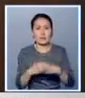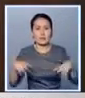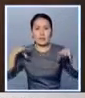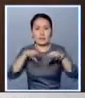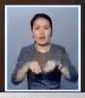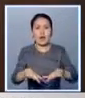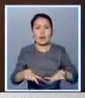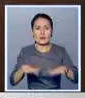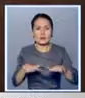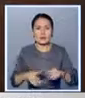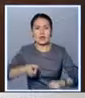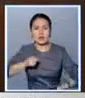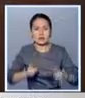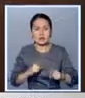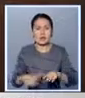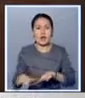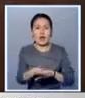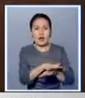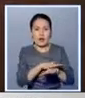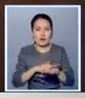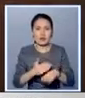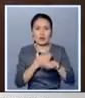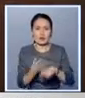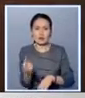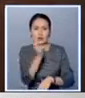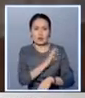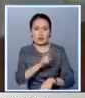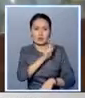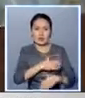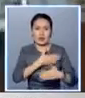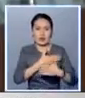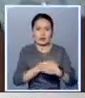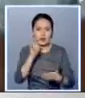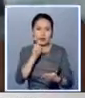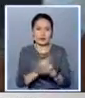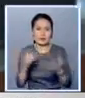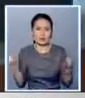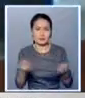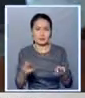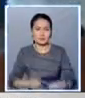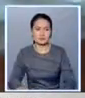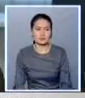біріктірген парламент шын мәнінде халықтың игілігі үшін жұмыс істеуі тиіс, дейді саясаттанушы.